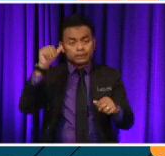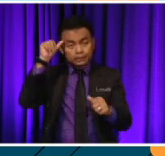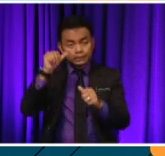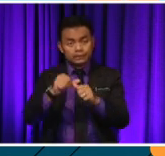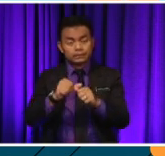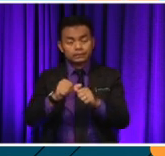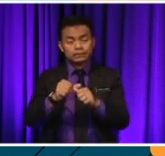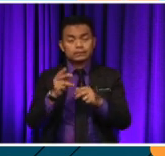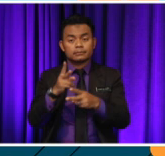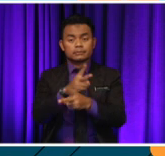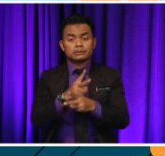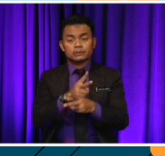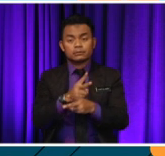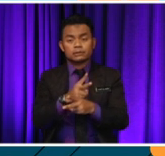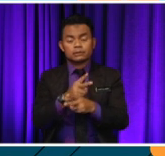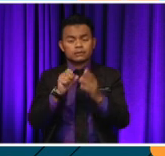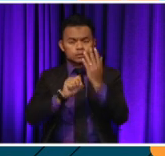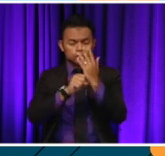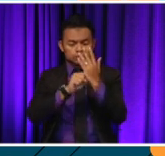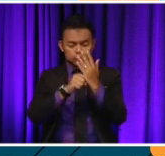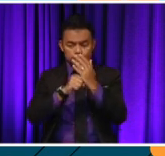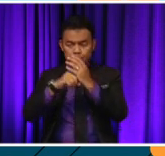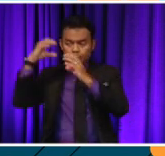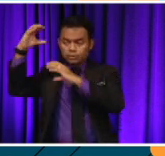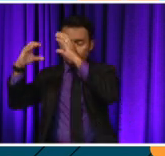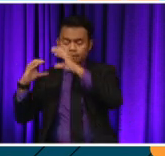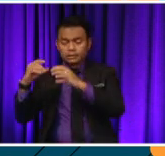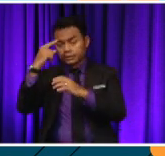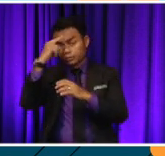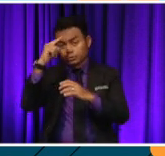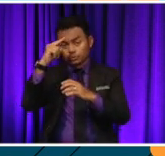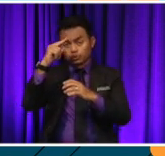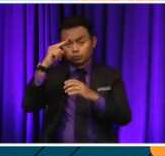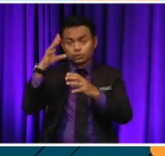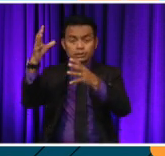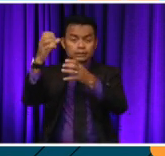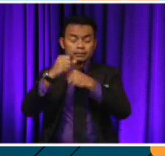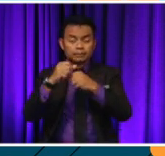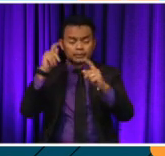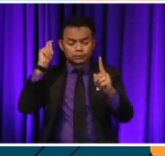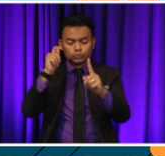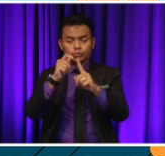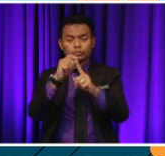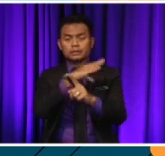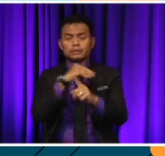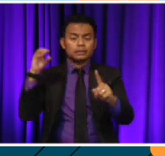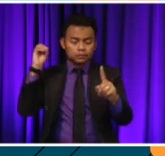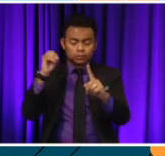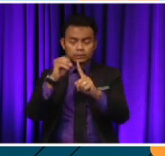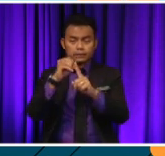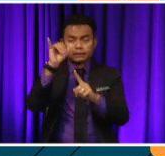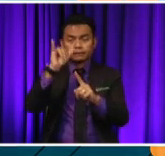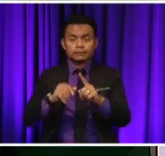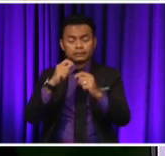mengawal sumber-sumber organisasi untuk mencapai tujuan dan objektif yang telah ditetapkan dengan efektif